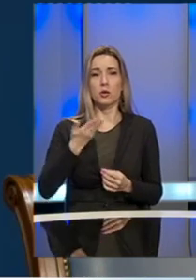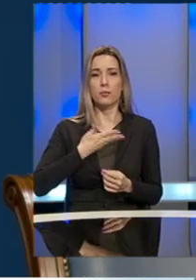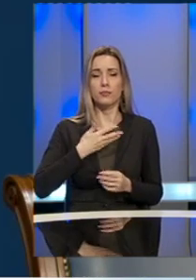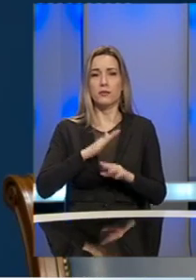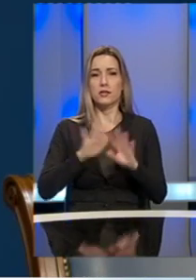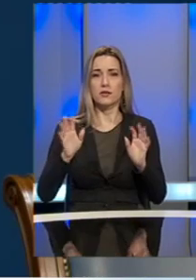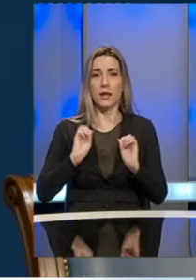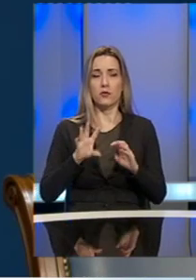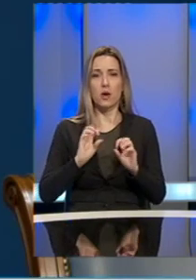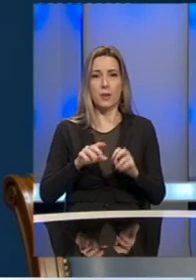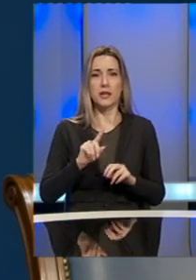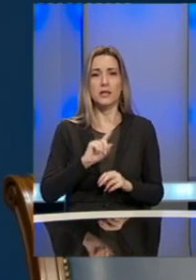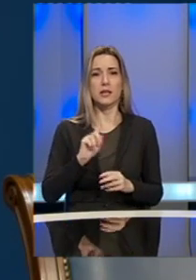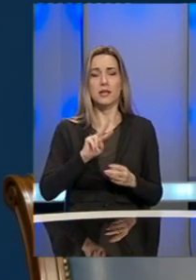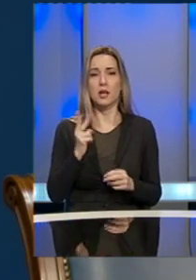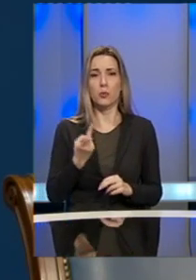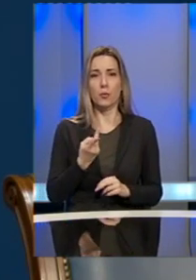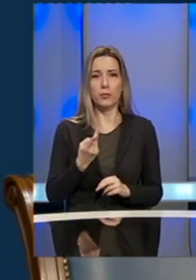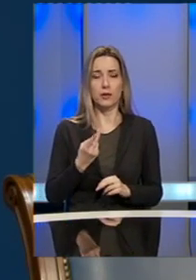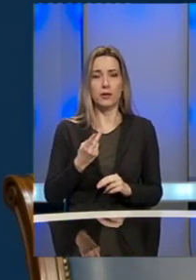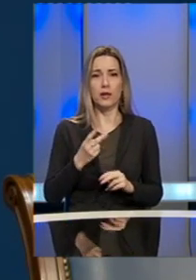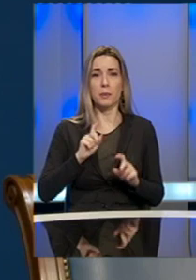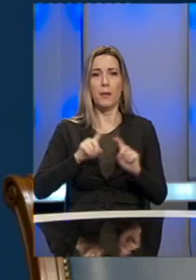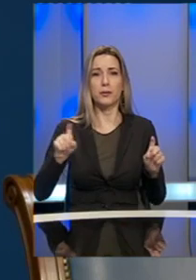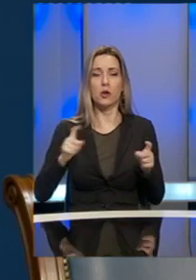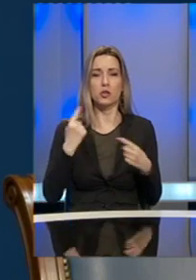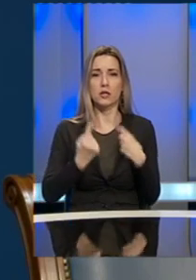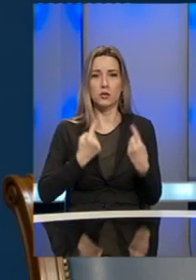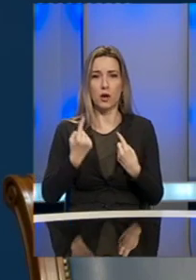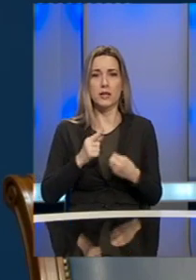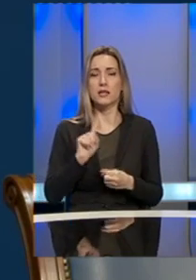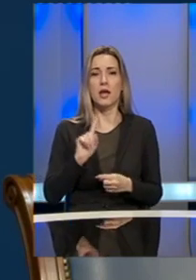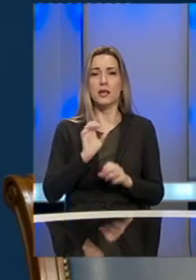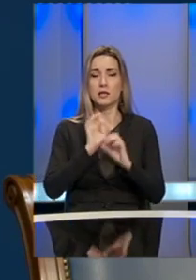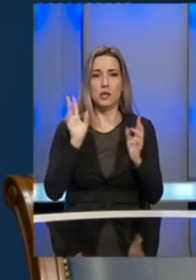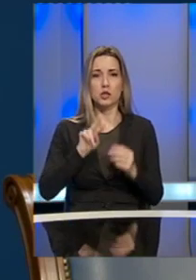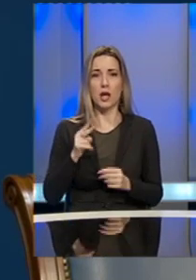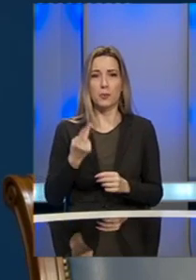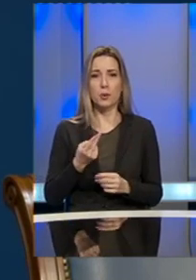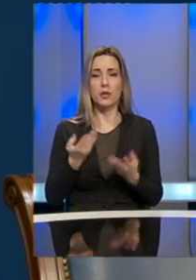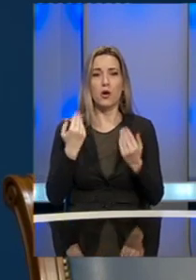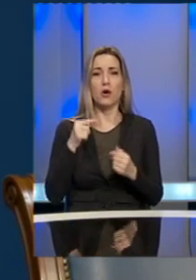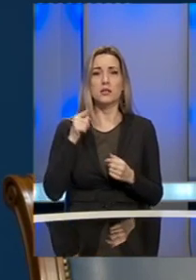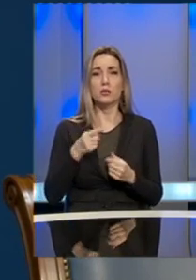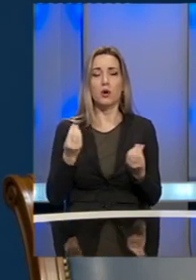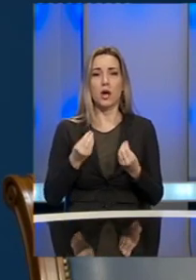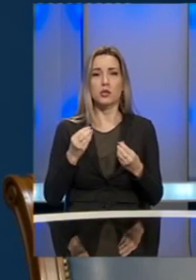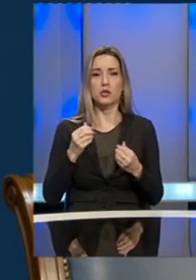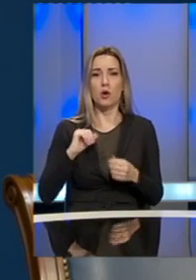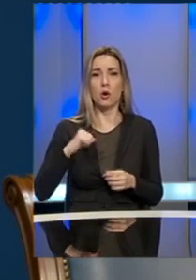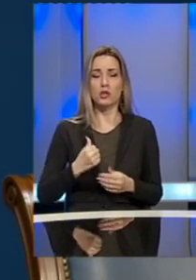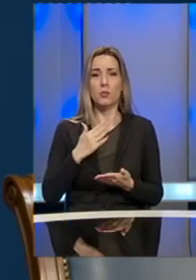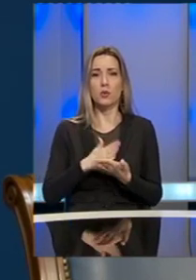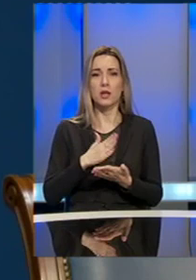sve informacije. Znači, nije se promijenila epidemiološka situacija, nije se ništa promijenilo, osim toga što sada hoćemo